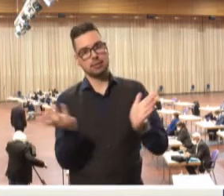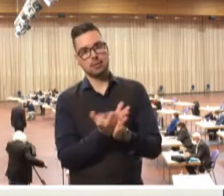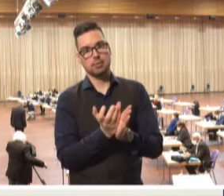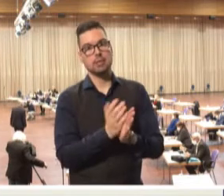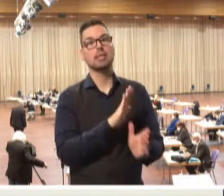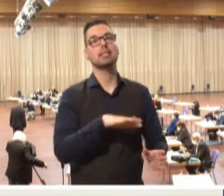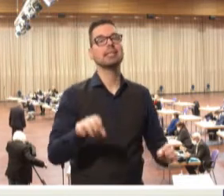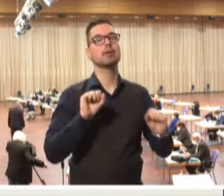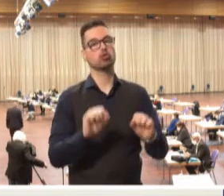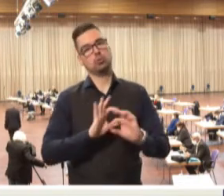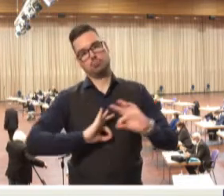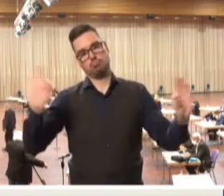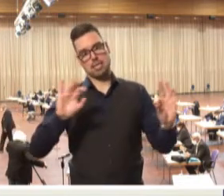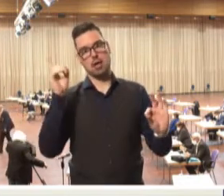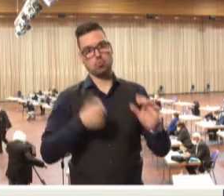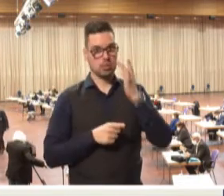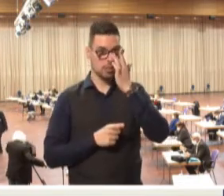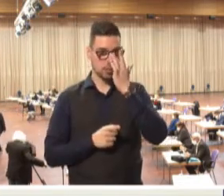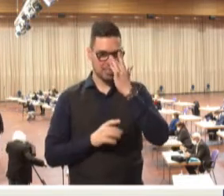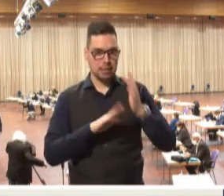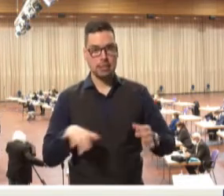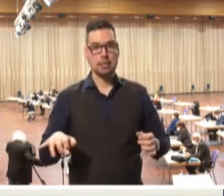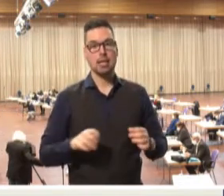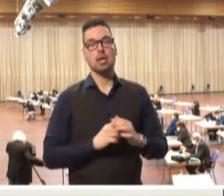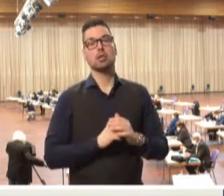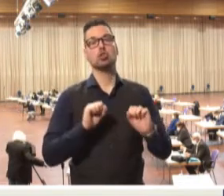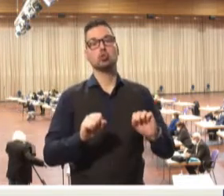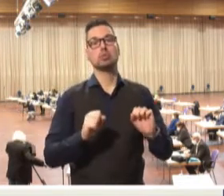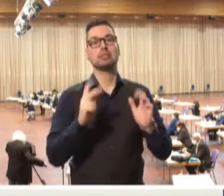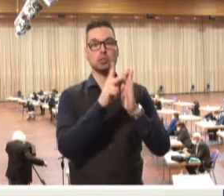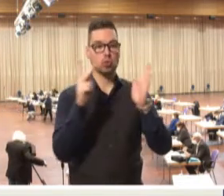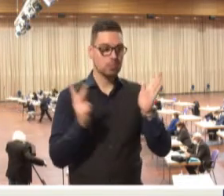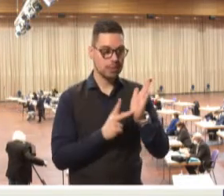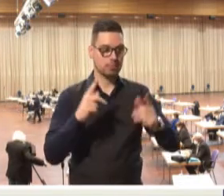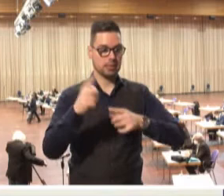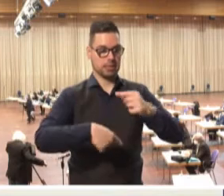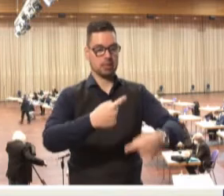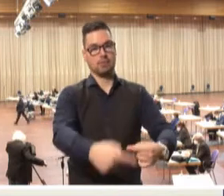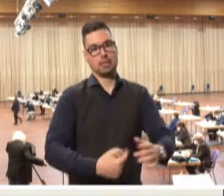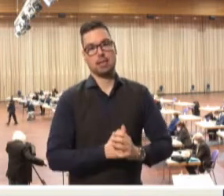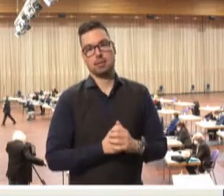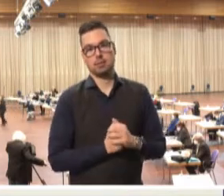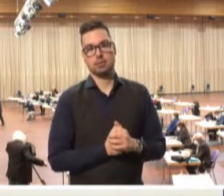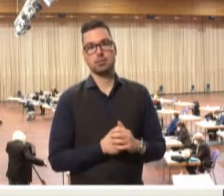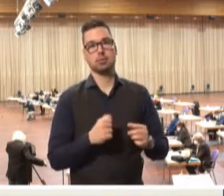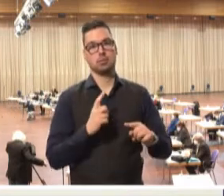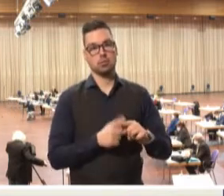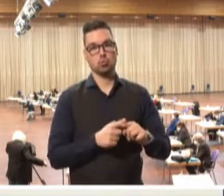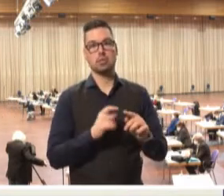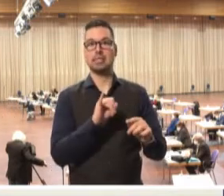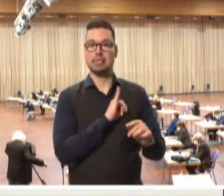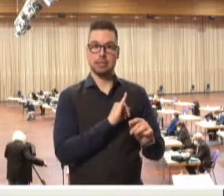den Kinderschutz zu verbessern, Kinderschutzkonzepte zu entwickeln und diese in den beteiligten Institutionen